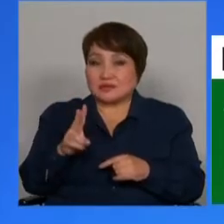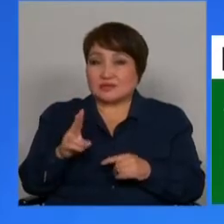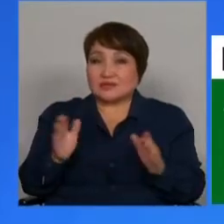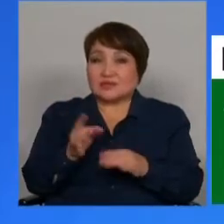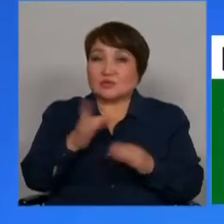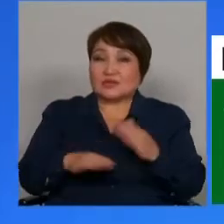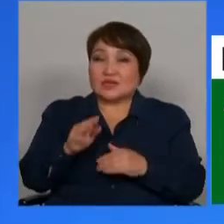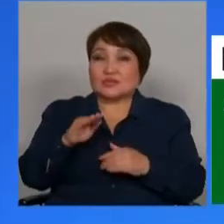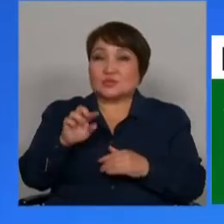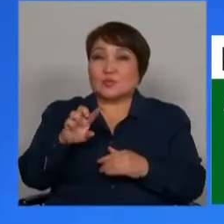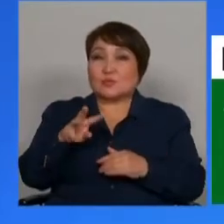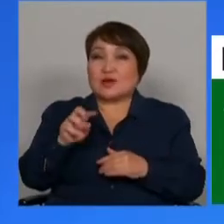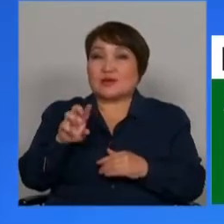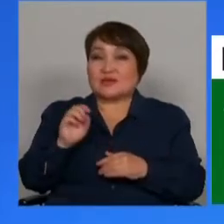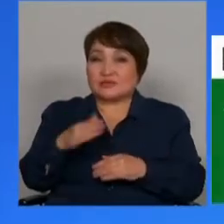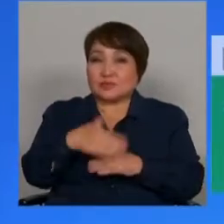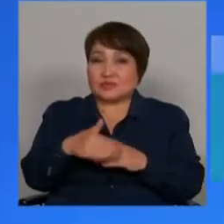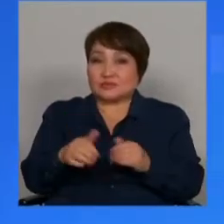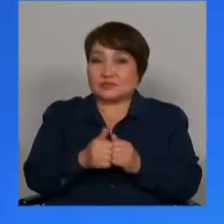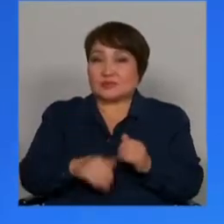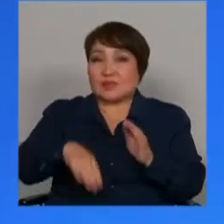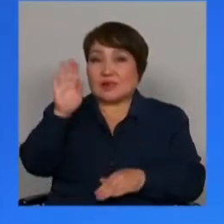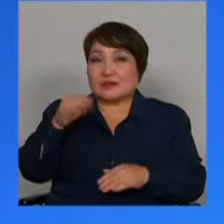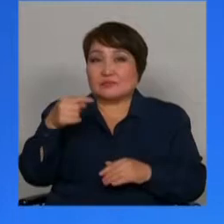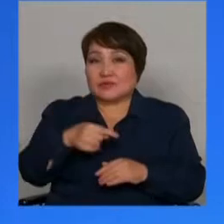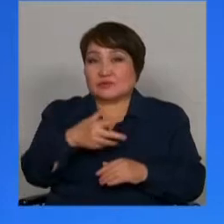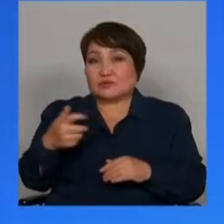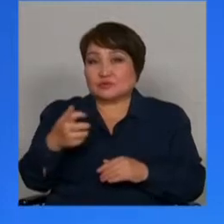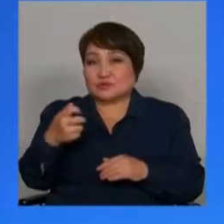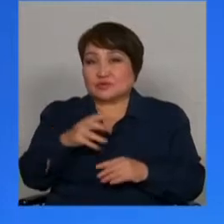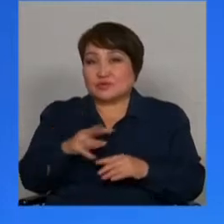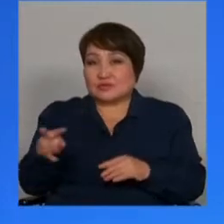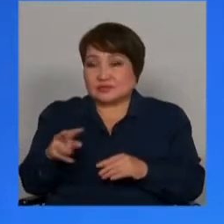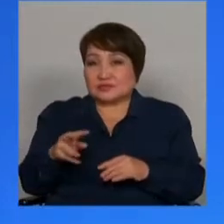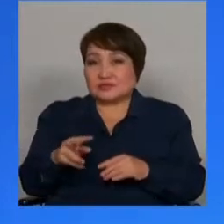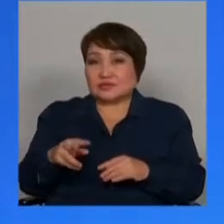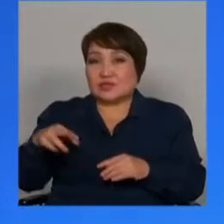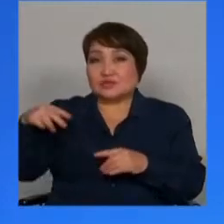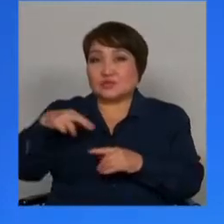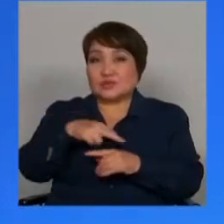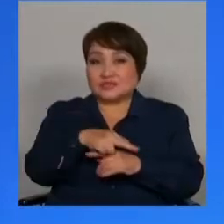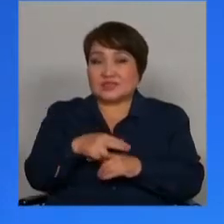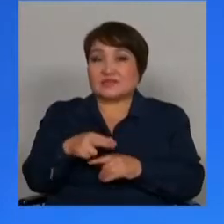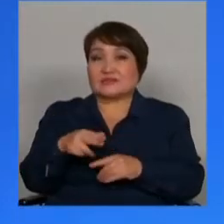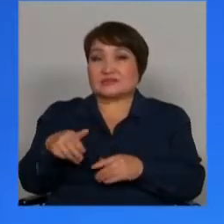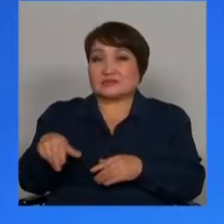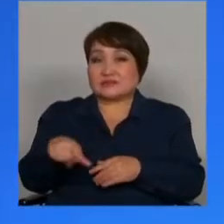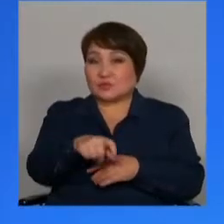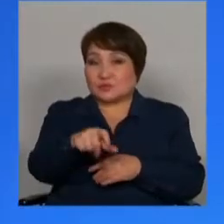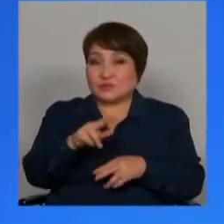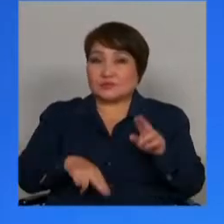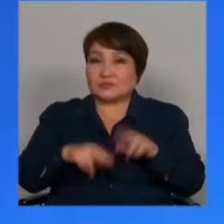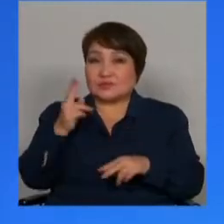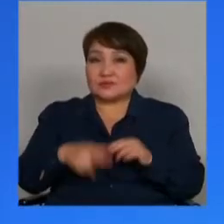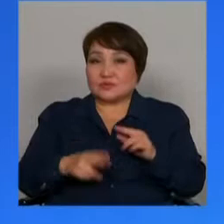бойында ұзындығы 1 км 300 метр 2 жаяу жүргіншілер аймағының құрылысы аяқталады. Осы жылдың тамыз айында